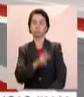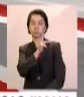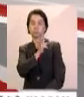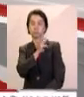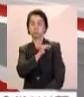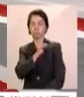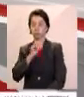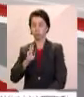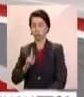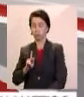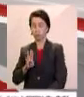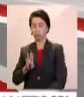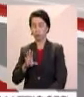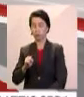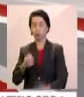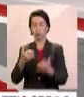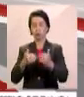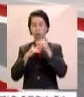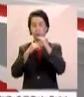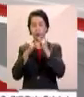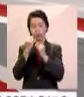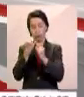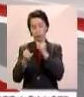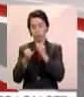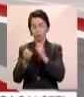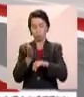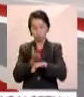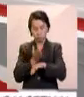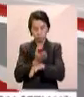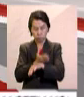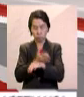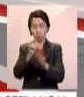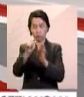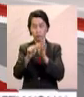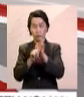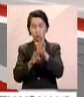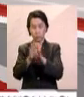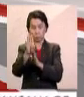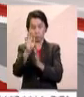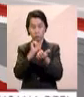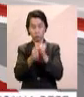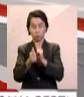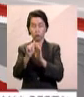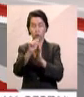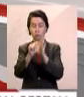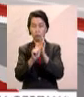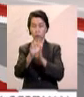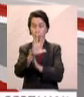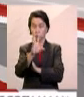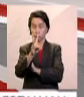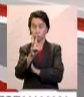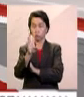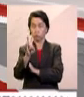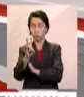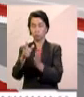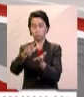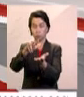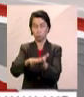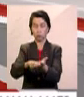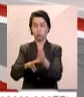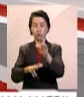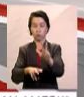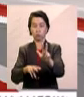Kementerian Belia dan Sukan KBS kini di peringkat akhir pemerkasaan Akta Pembangunan Sukan Akta 576 menerusi pewartaan